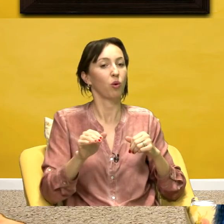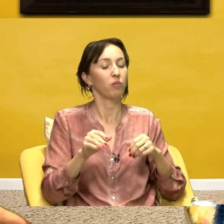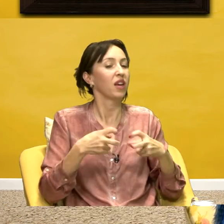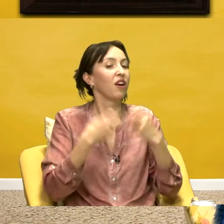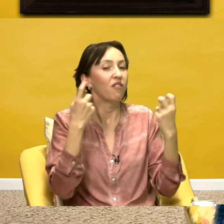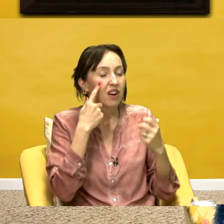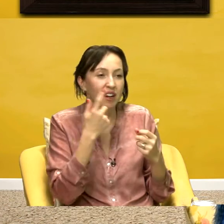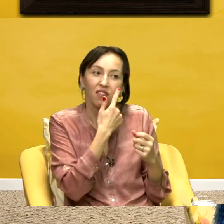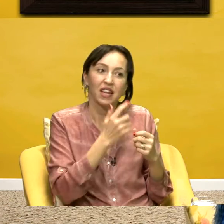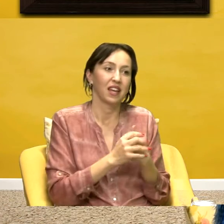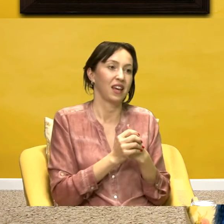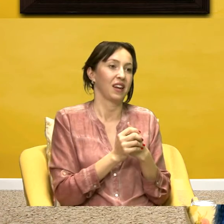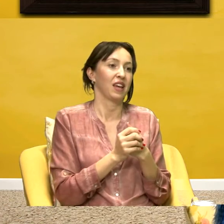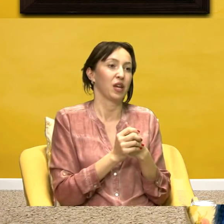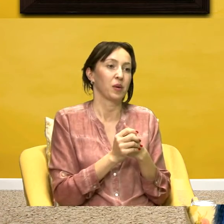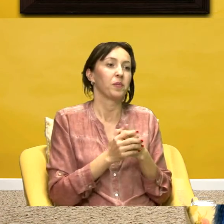situație dificilă.